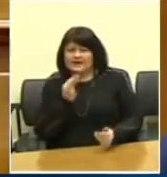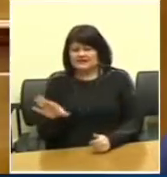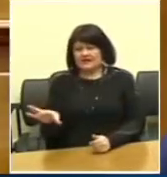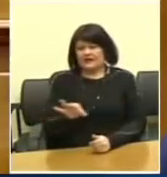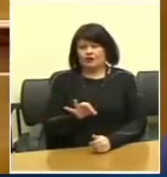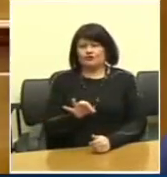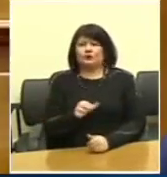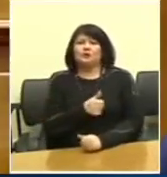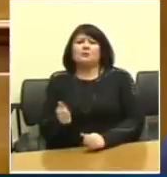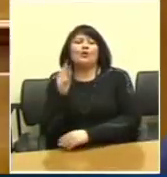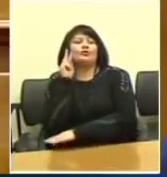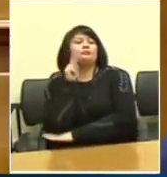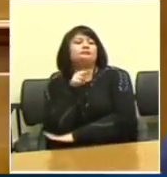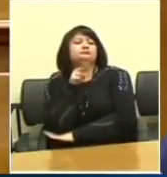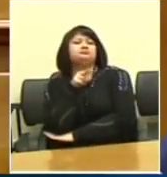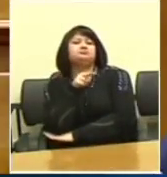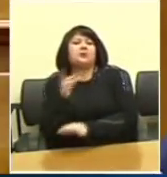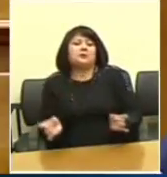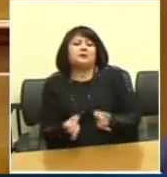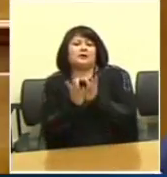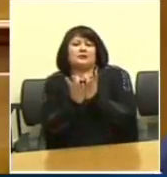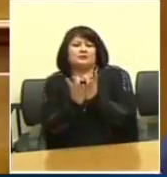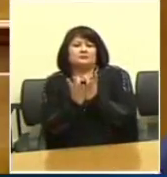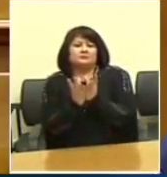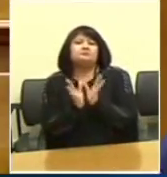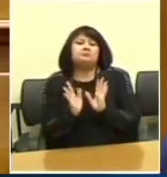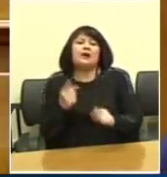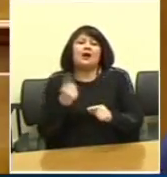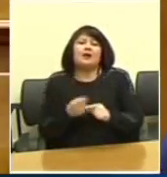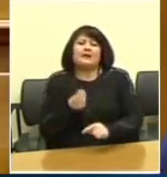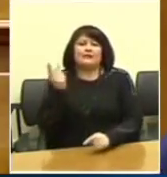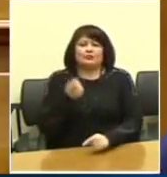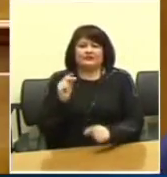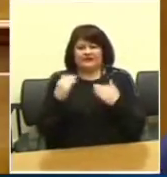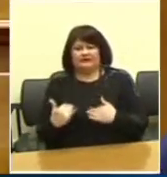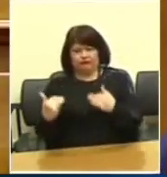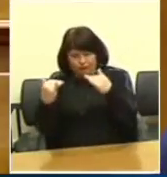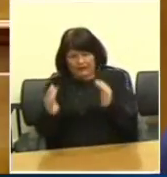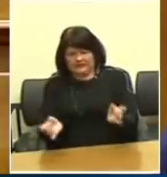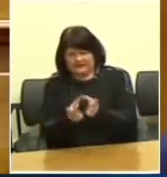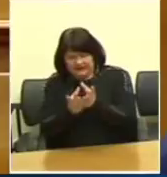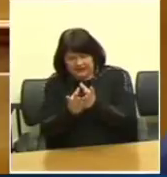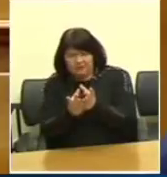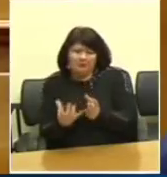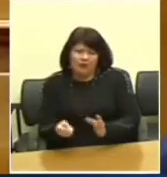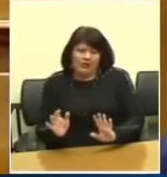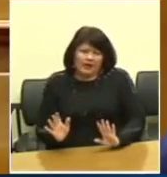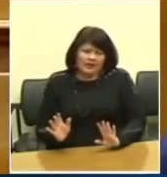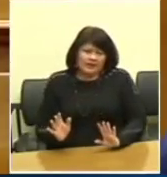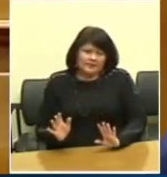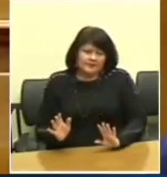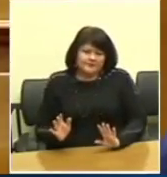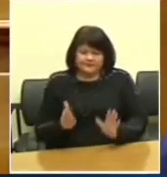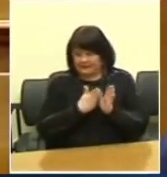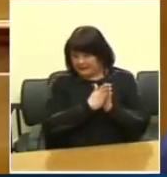τοποτηρητή της εκάστοτε συγκυριακής απλής πλειοψηφίας της Βουλής, αυτής που θα την χάνει να υπάρχει την